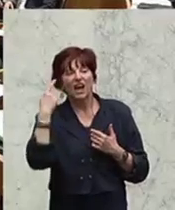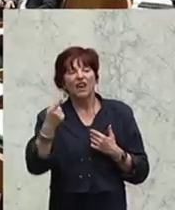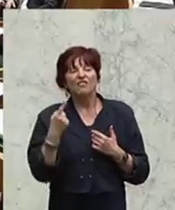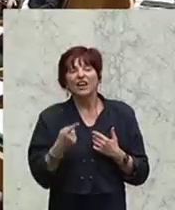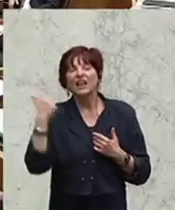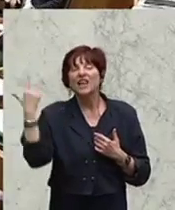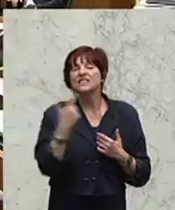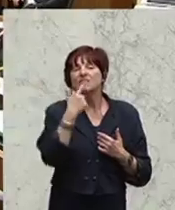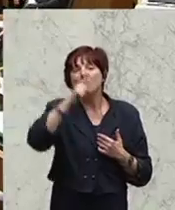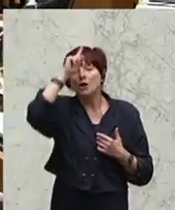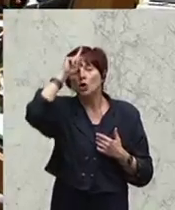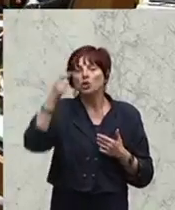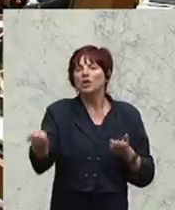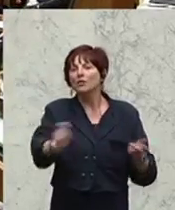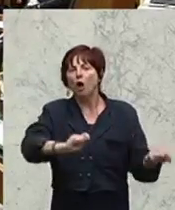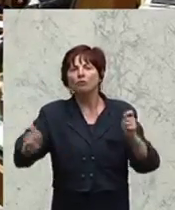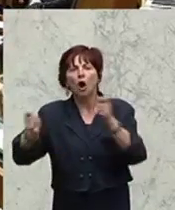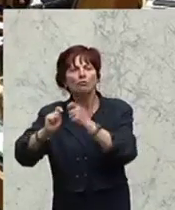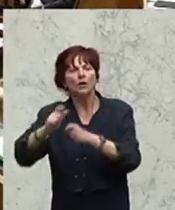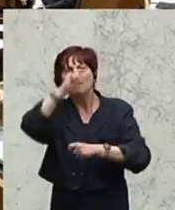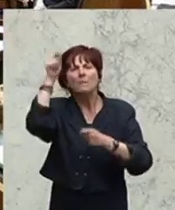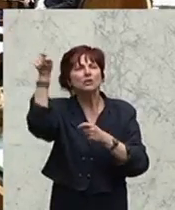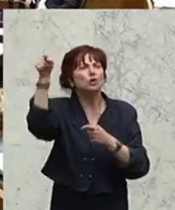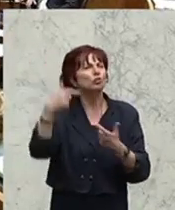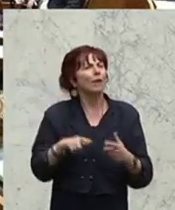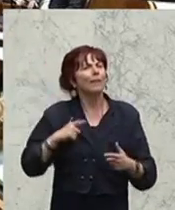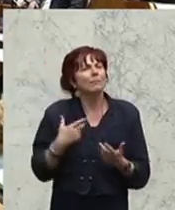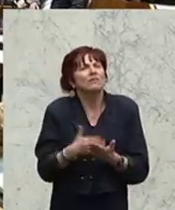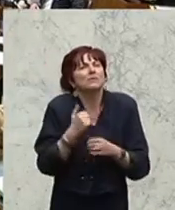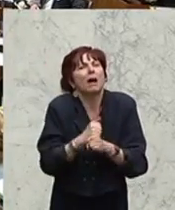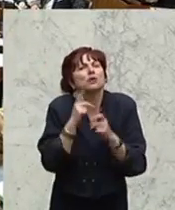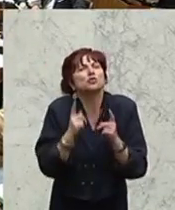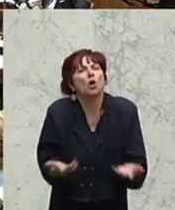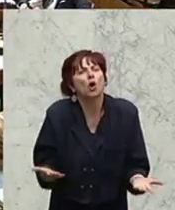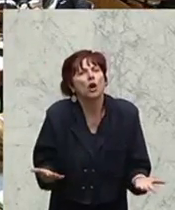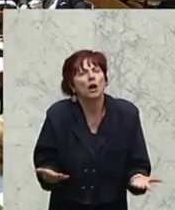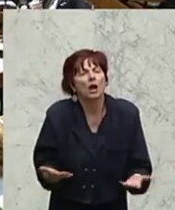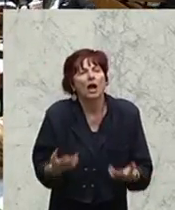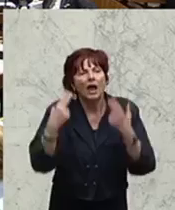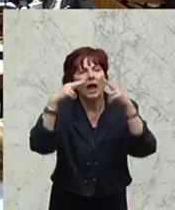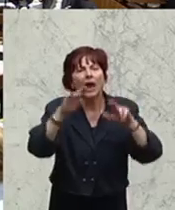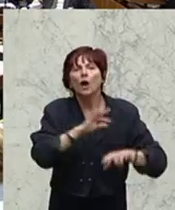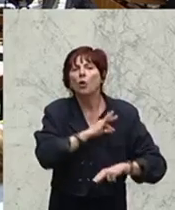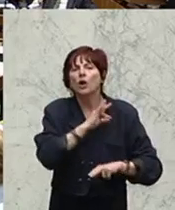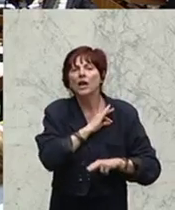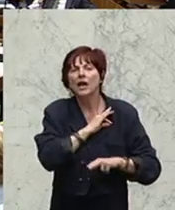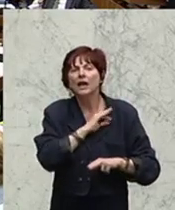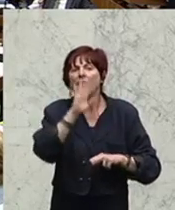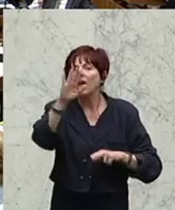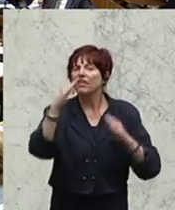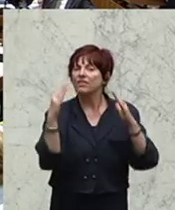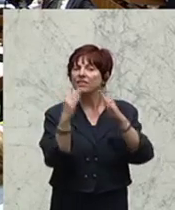Größenordnung von 2x Deutschland, ja, was glauben Sie, was die Menschen machen? Ja, Herr Kollege, wenn Ihnen morgen das Land,